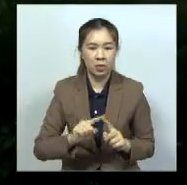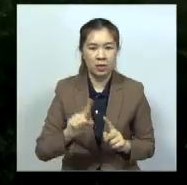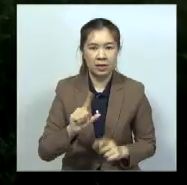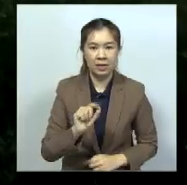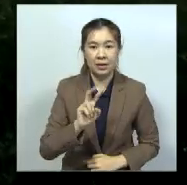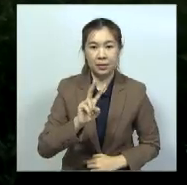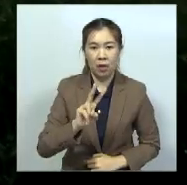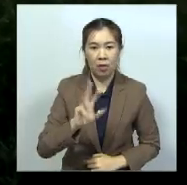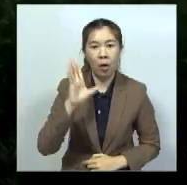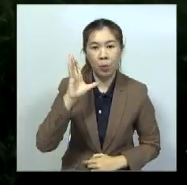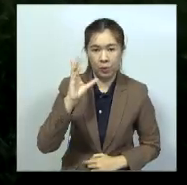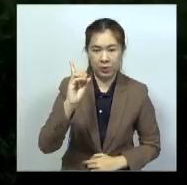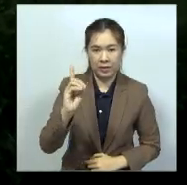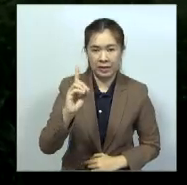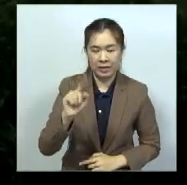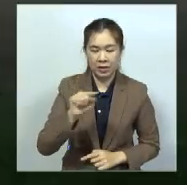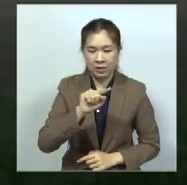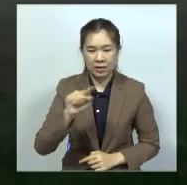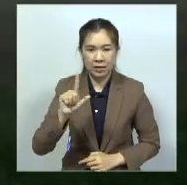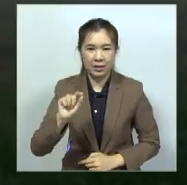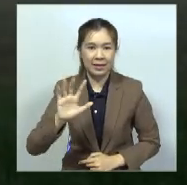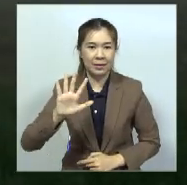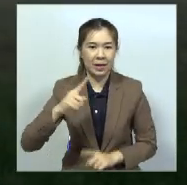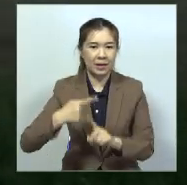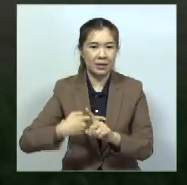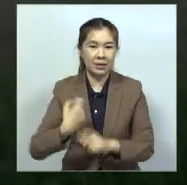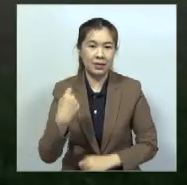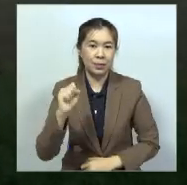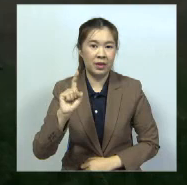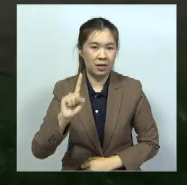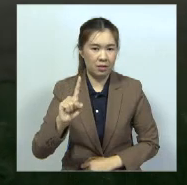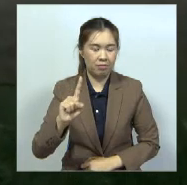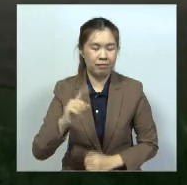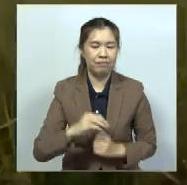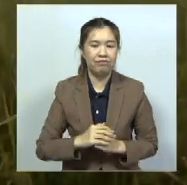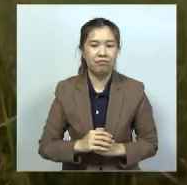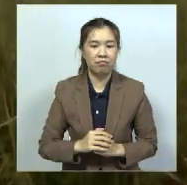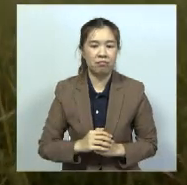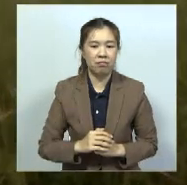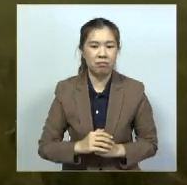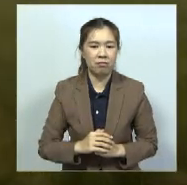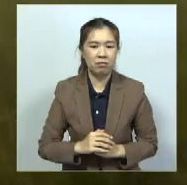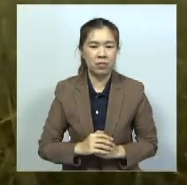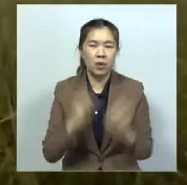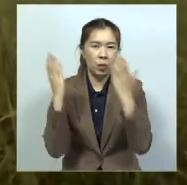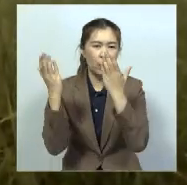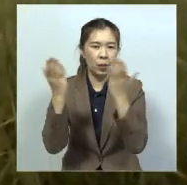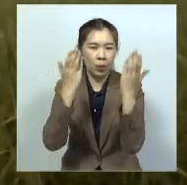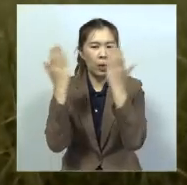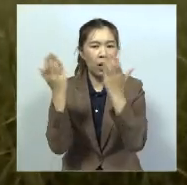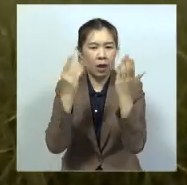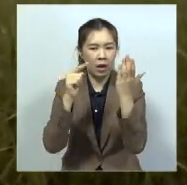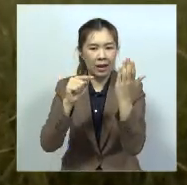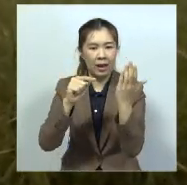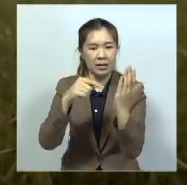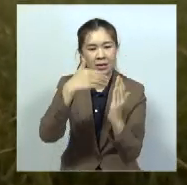ที่22ก็คือวันพรุ่งนี้จนถึงวันที่25พฤศจิกายนนี้ความกดอากาศสูงกำลังค่อนข้างแรงอีกระลอก